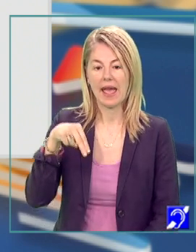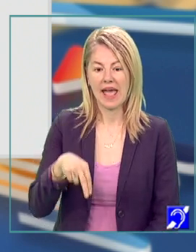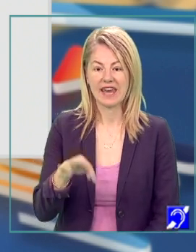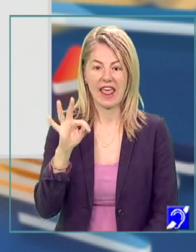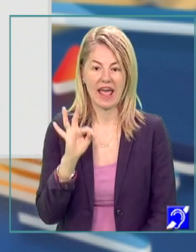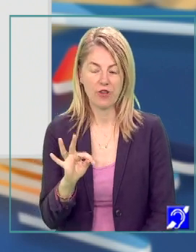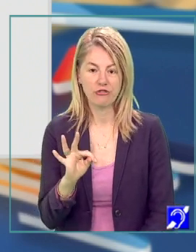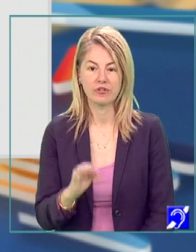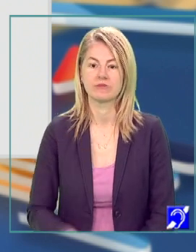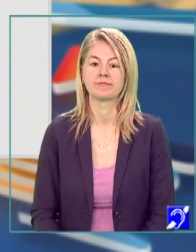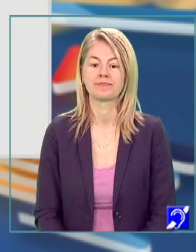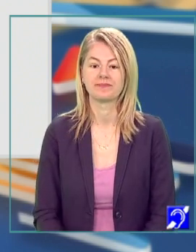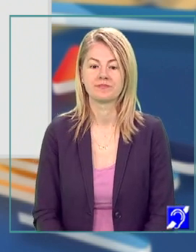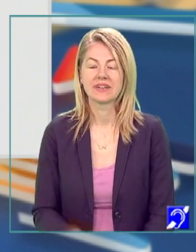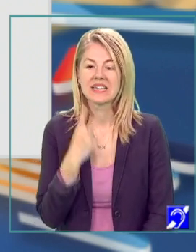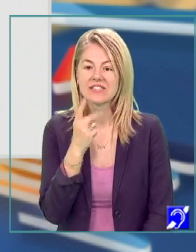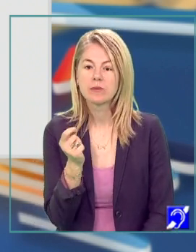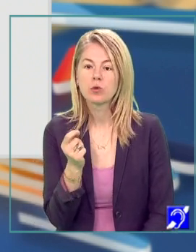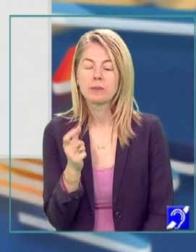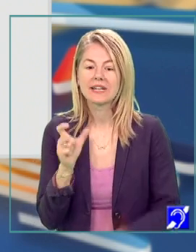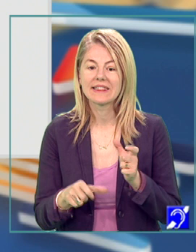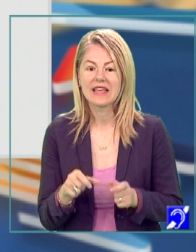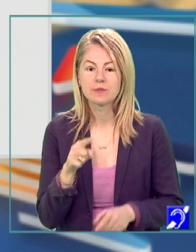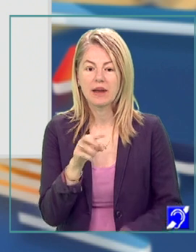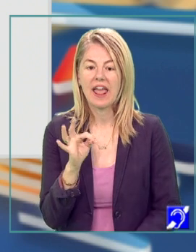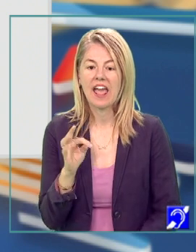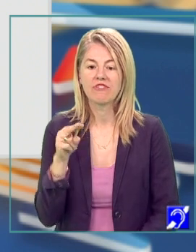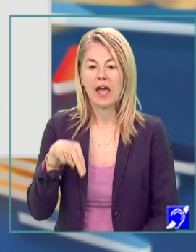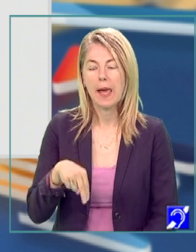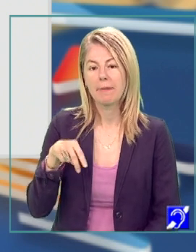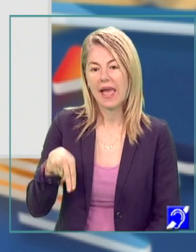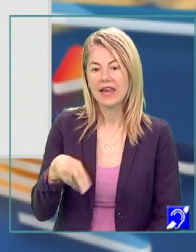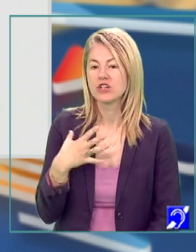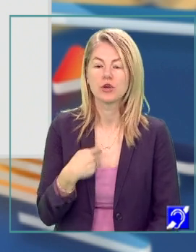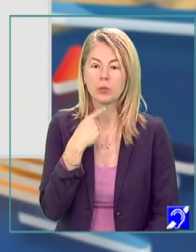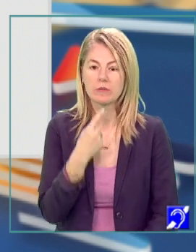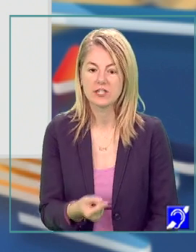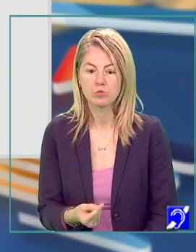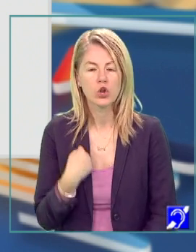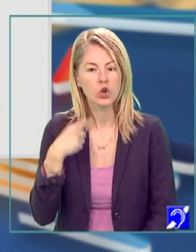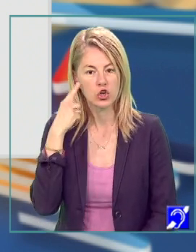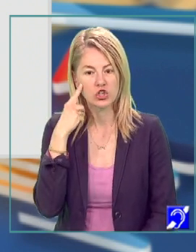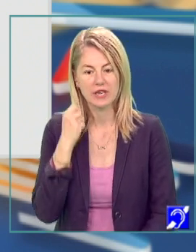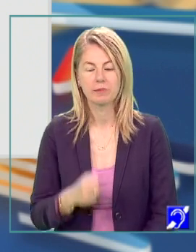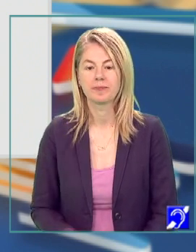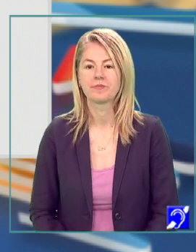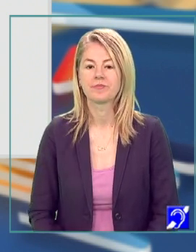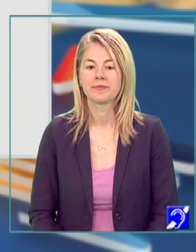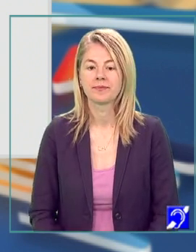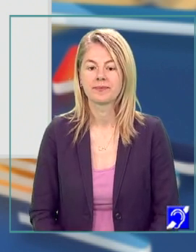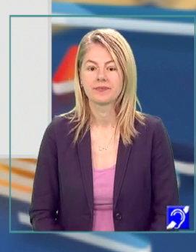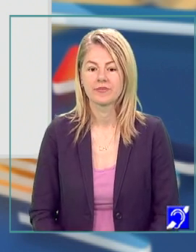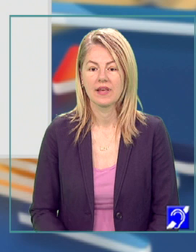MFN. Să vedem un pic despre triunghiul MFN ce putem să spunem. Noi știm din ipoteză